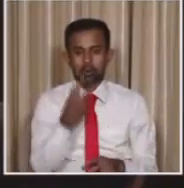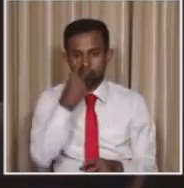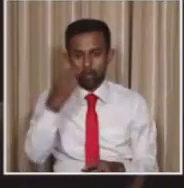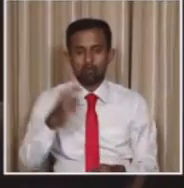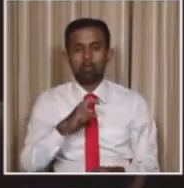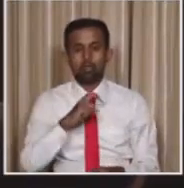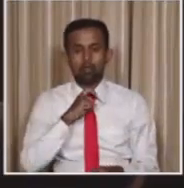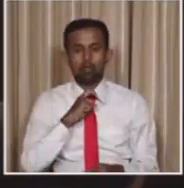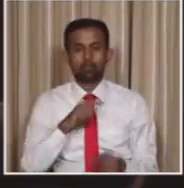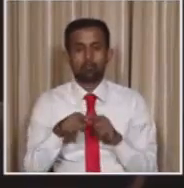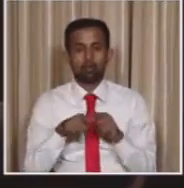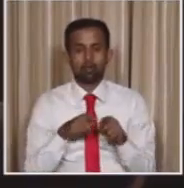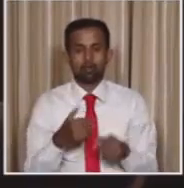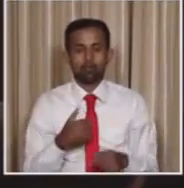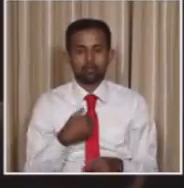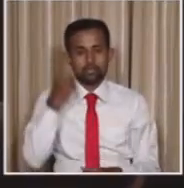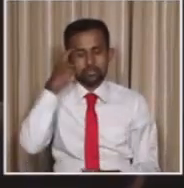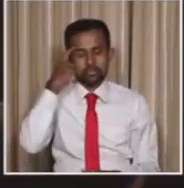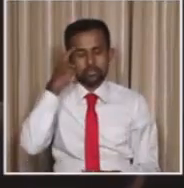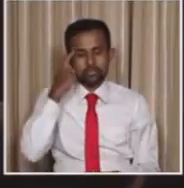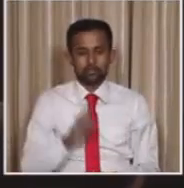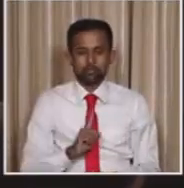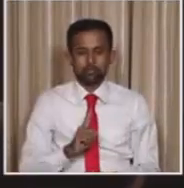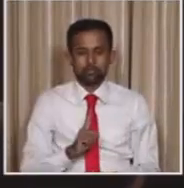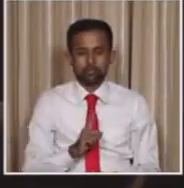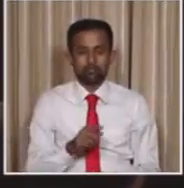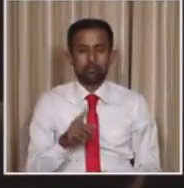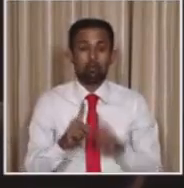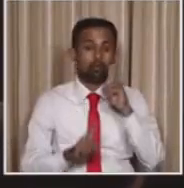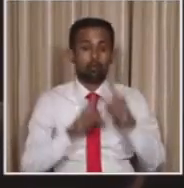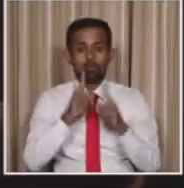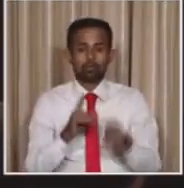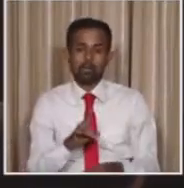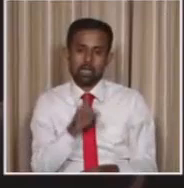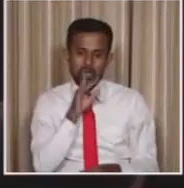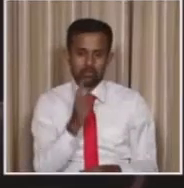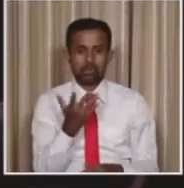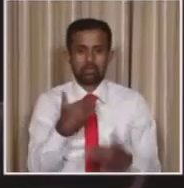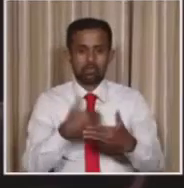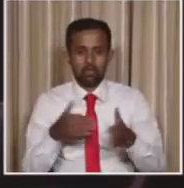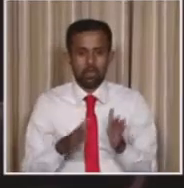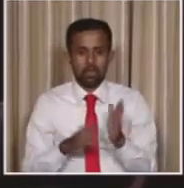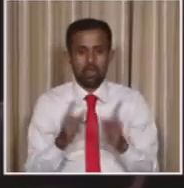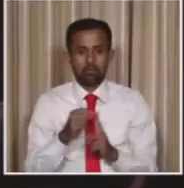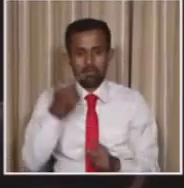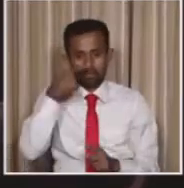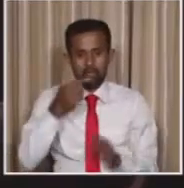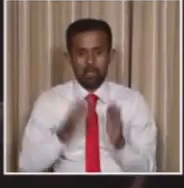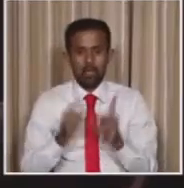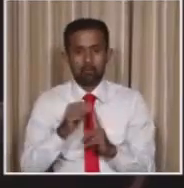හූ කියනකොට ඒක තමයි මේ මේ අපිට හිතර වේදනා මේ මෙතන ඇවිල්ලා දොඩවනවා තවල් ලැජ්ජ නැතුව කැබිනට් ඇමතිකම් කරලා තෙල් ඇමතිකම්